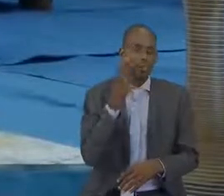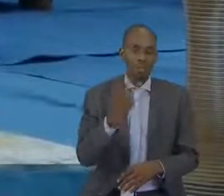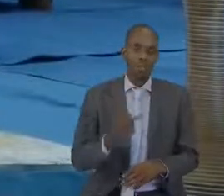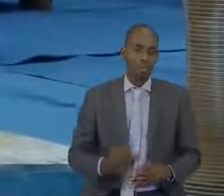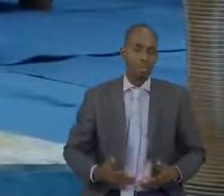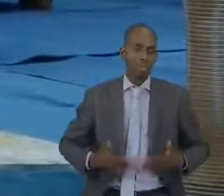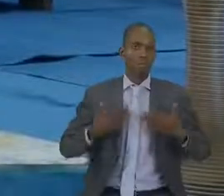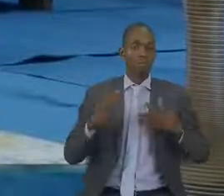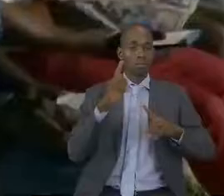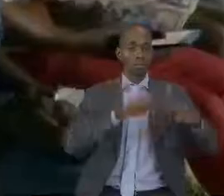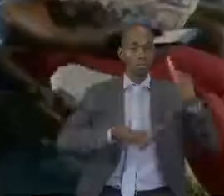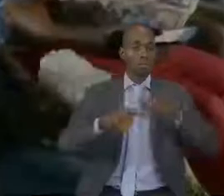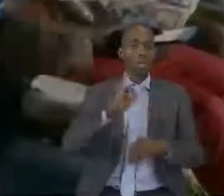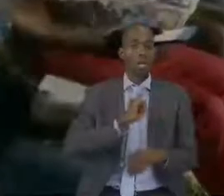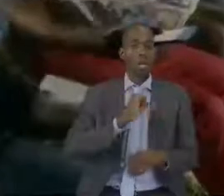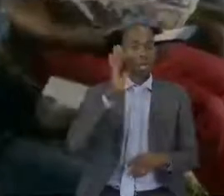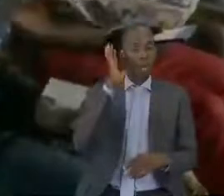ne verra point la vie.